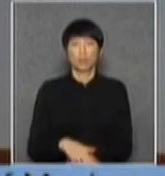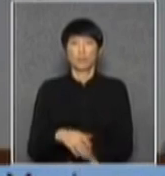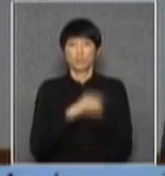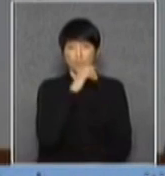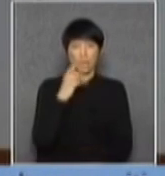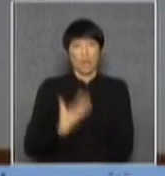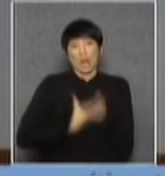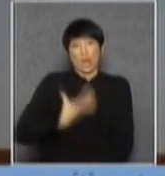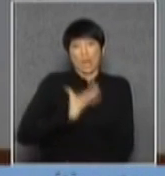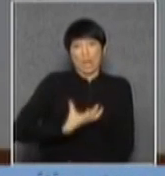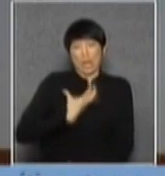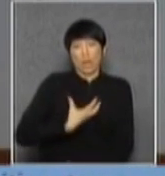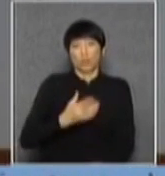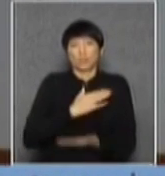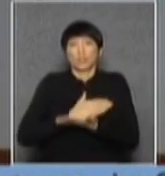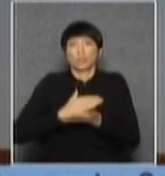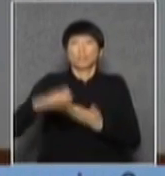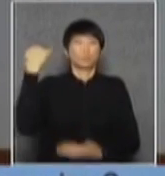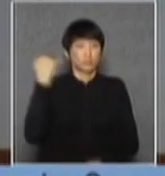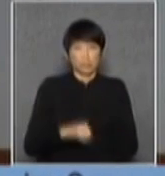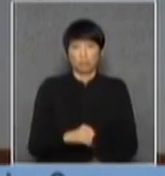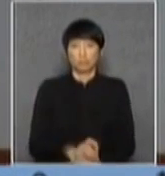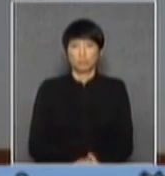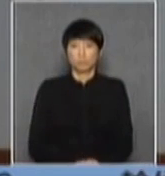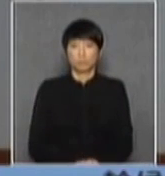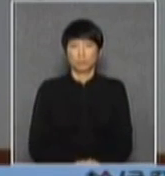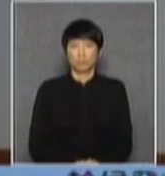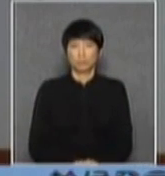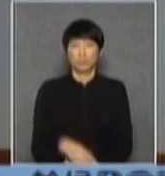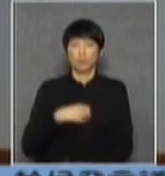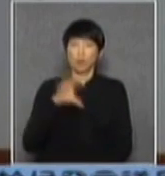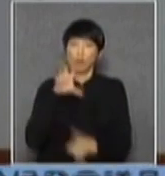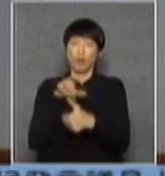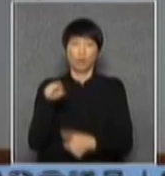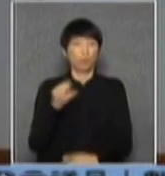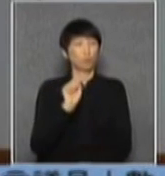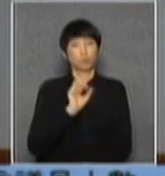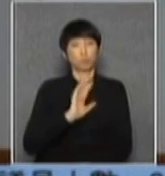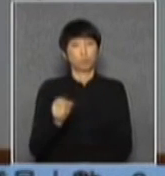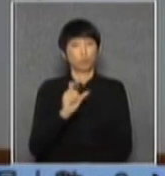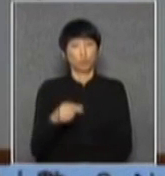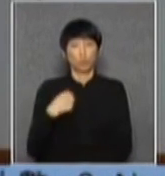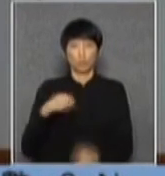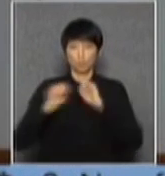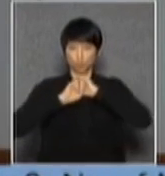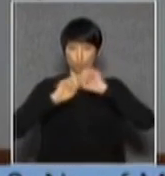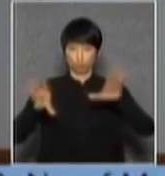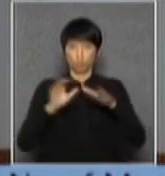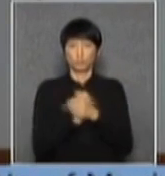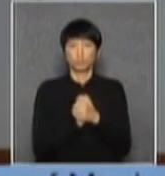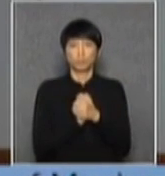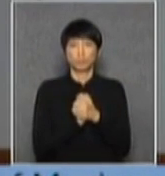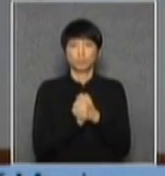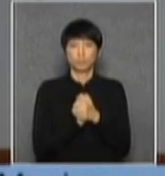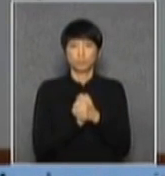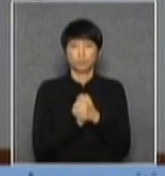也嗱。我就唔會鬧死仔包。嗱，主席，我而家宣布，我唔再